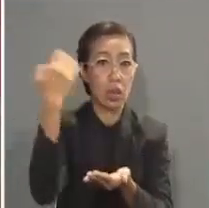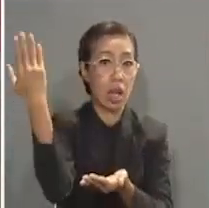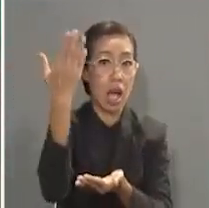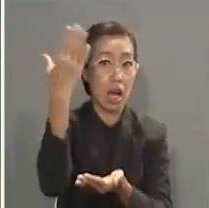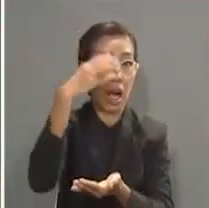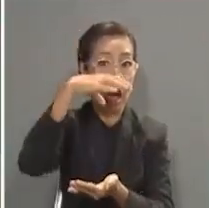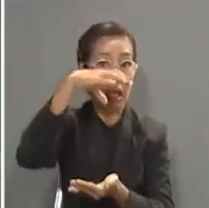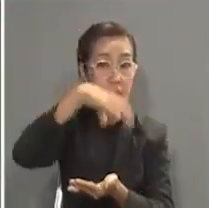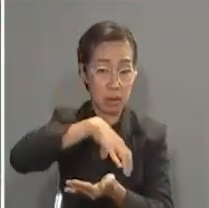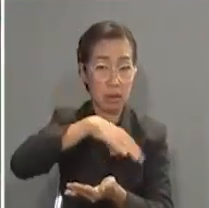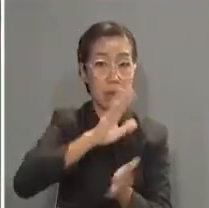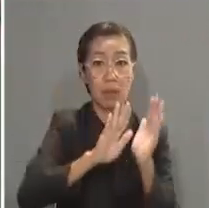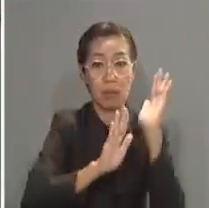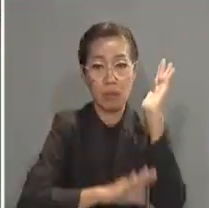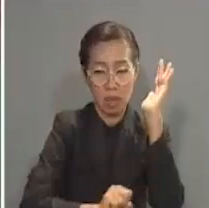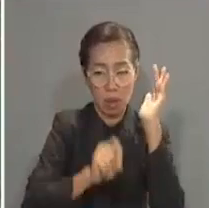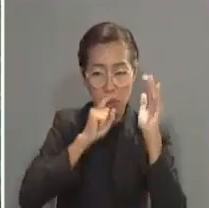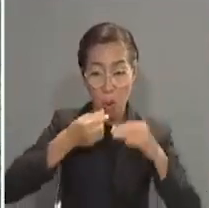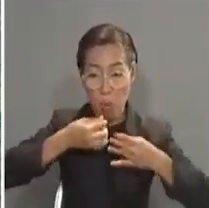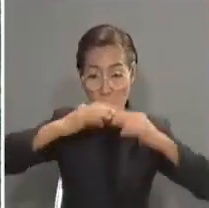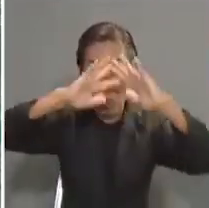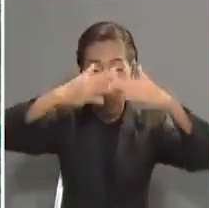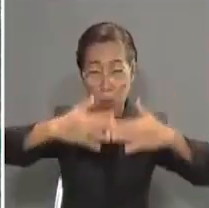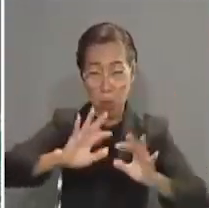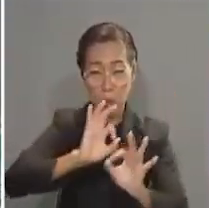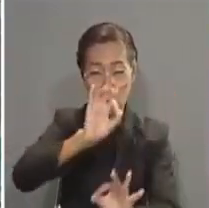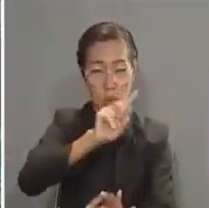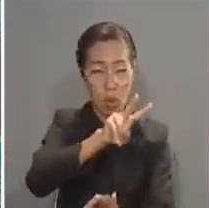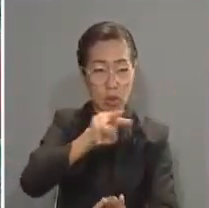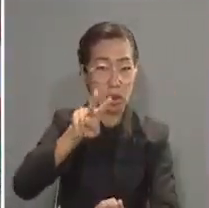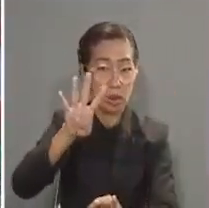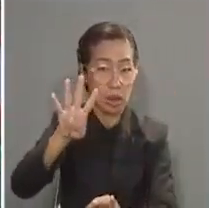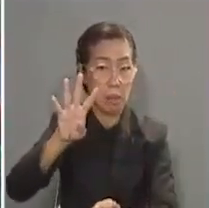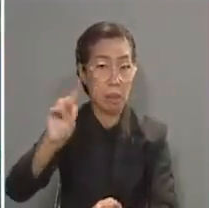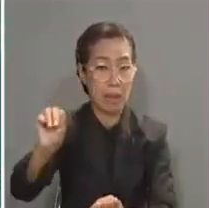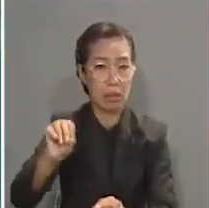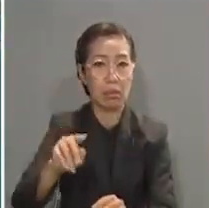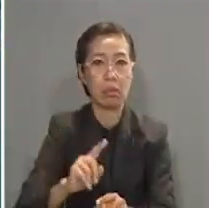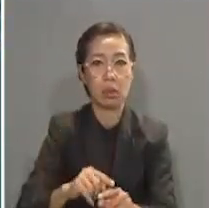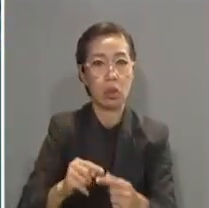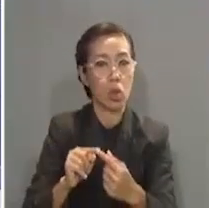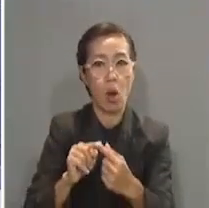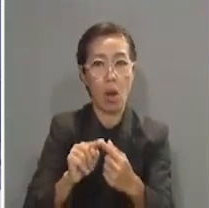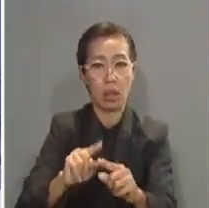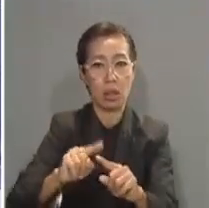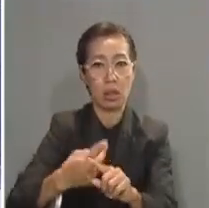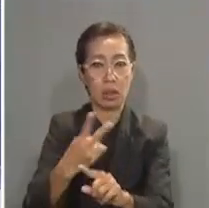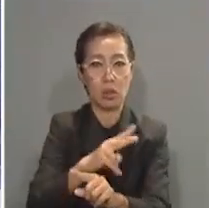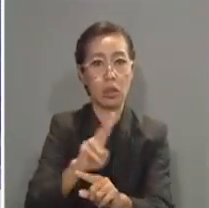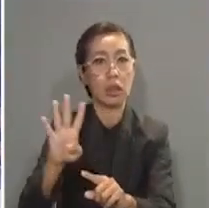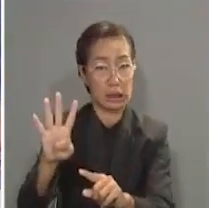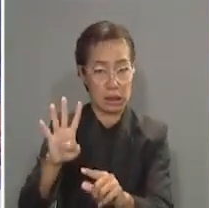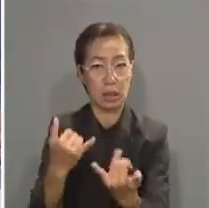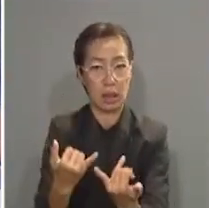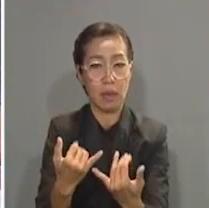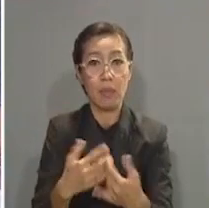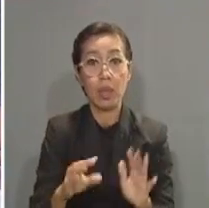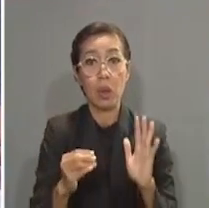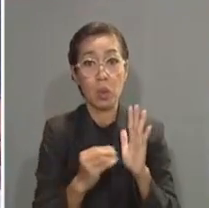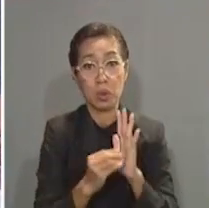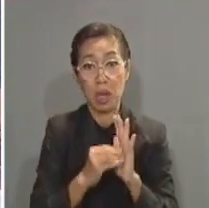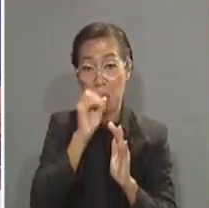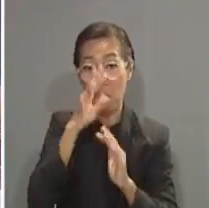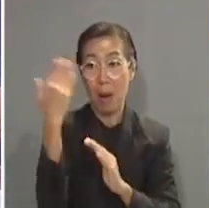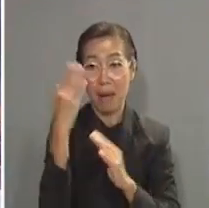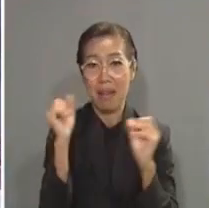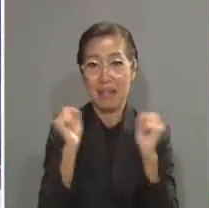จะมีขึ้นสูง 2-4 เมตร ประจนถึงวันที่ 4 คุมพาพันนี้ครูงท้มหาณะครเห็บอกวารมหนาวจะมาอีกรอบนึงรุ่นอยู่นะคร